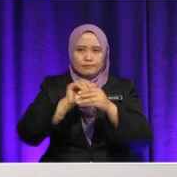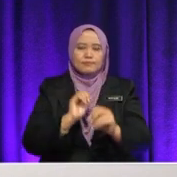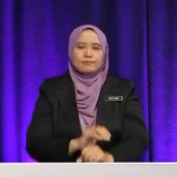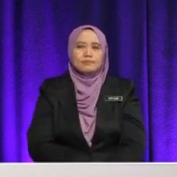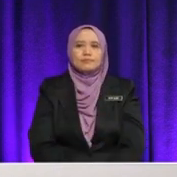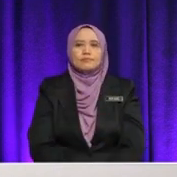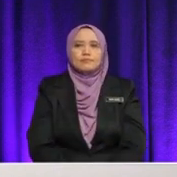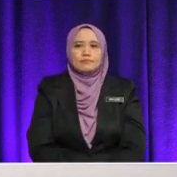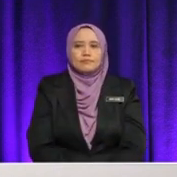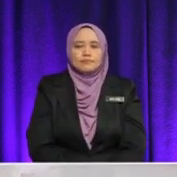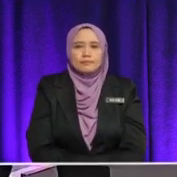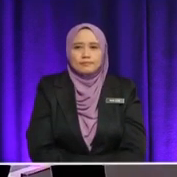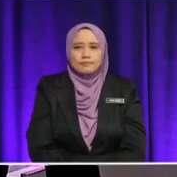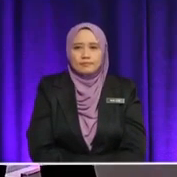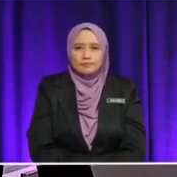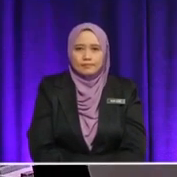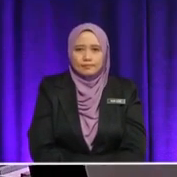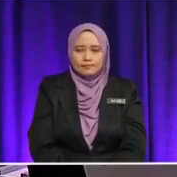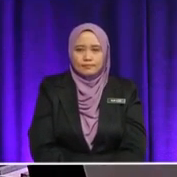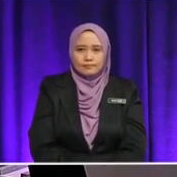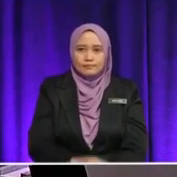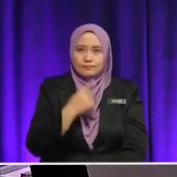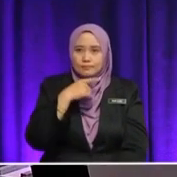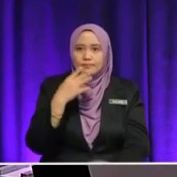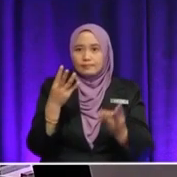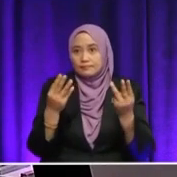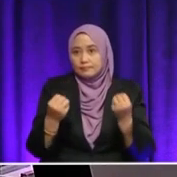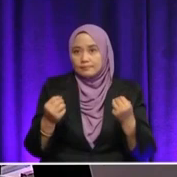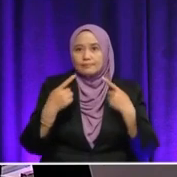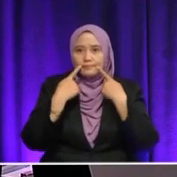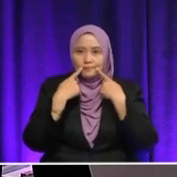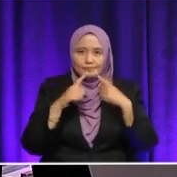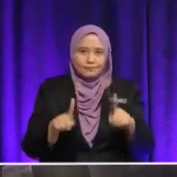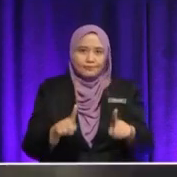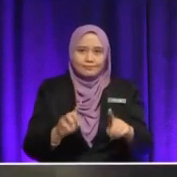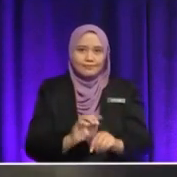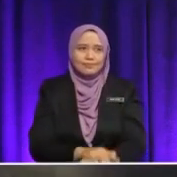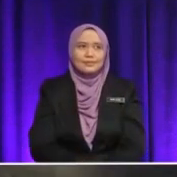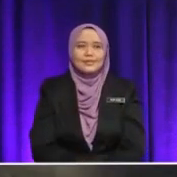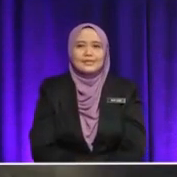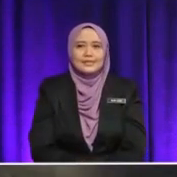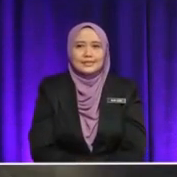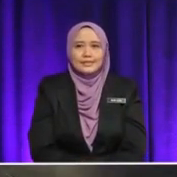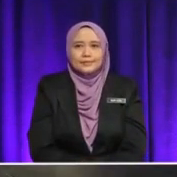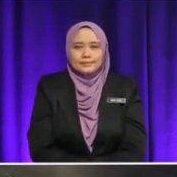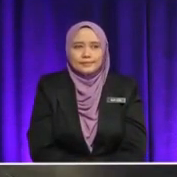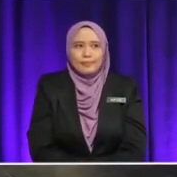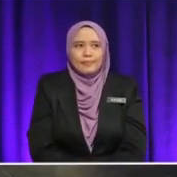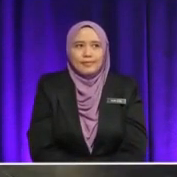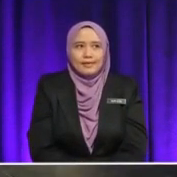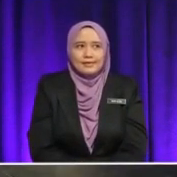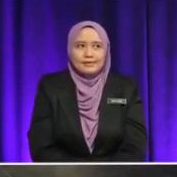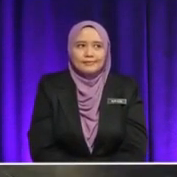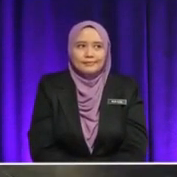Oke kita lihat siap keyana Coba jawab Soalnya kebaca ah Siapakah dia Itu dia ini by